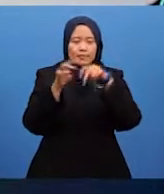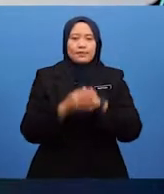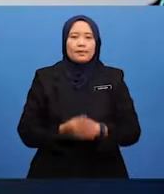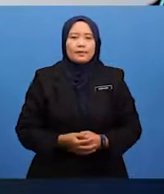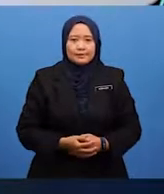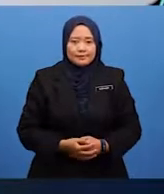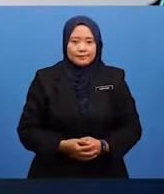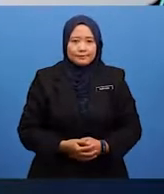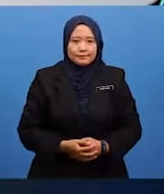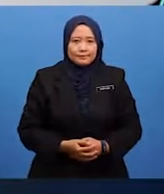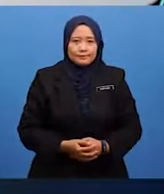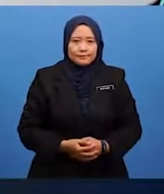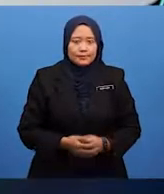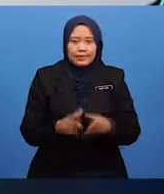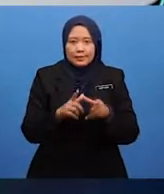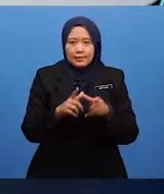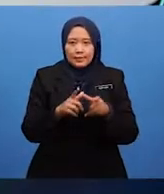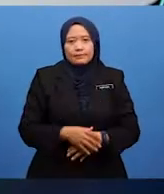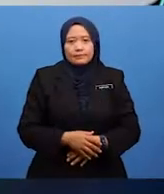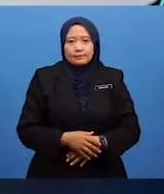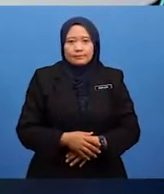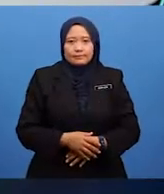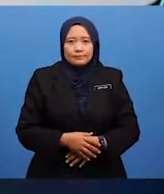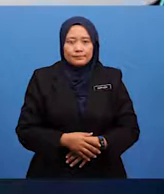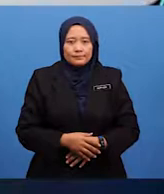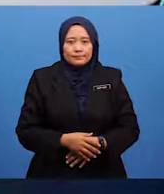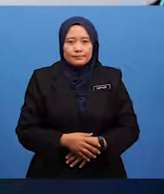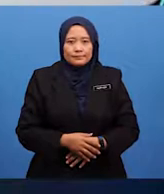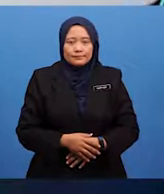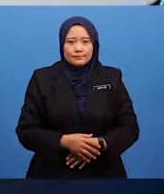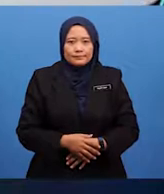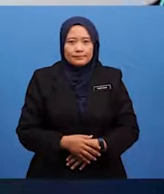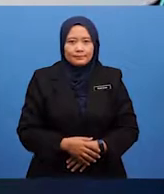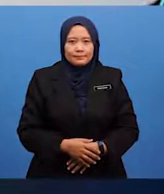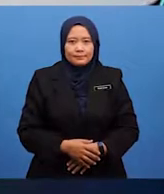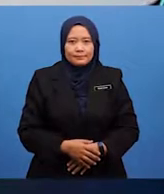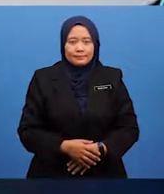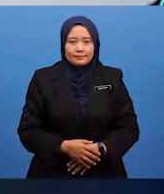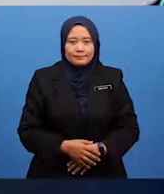Flash Gordon style akhir pekan terakhir Oh jauh